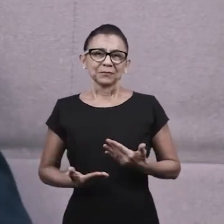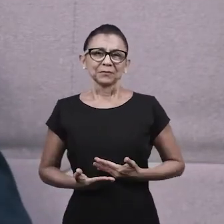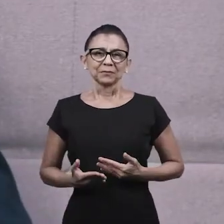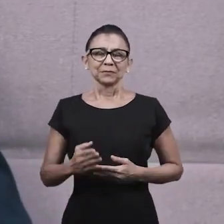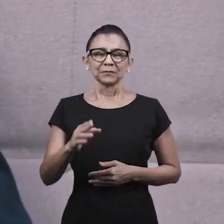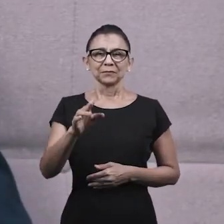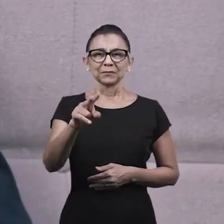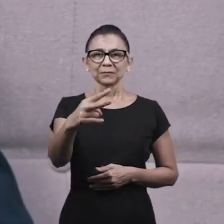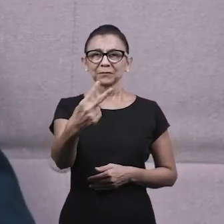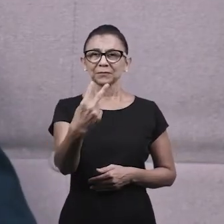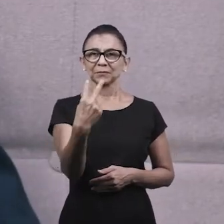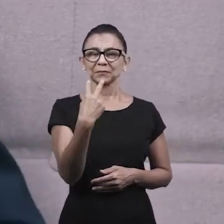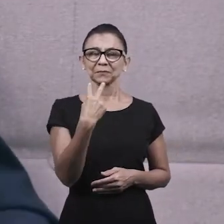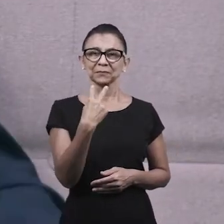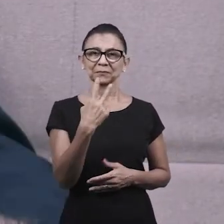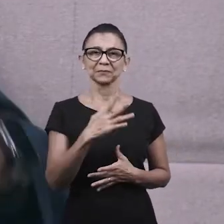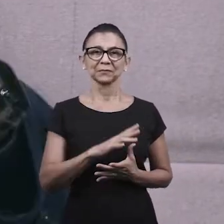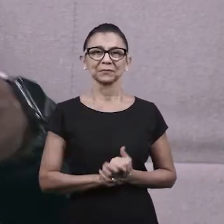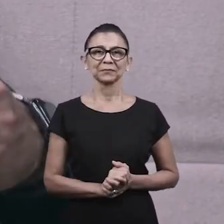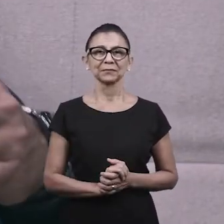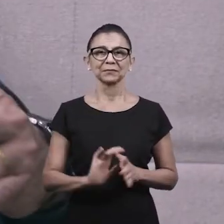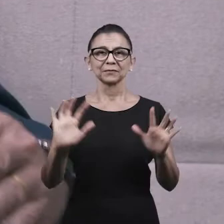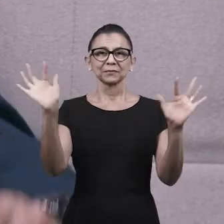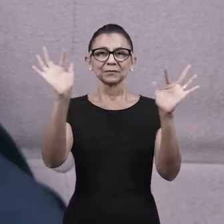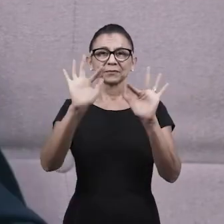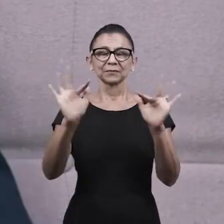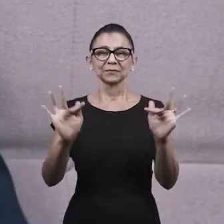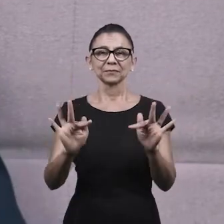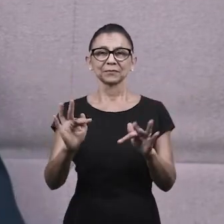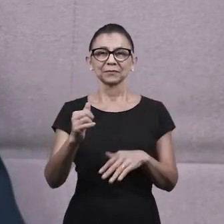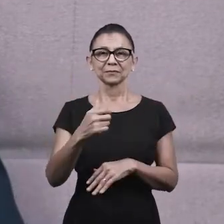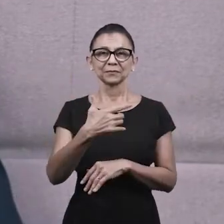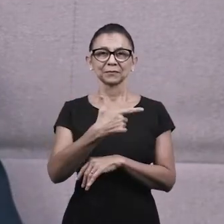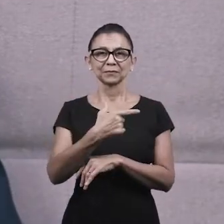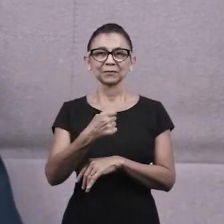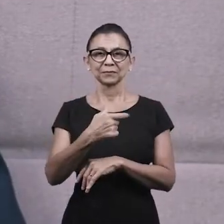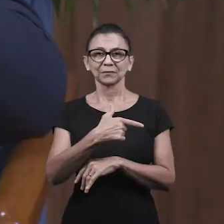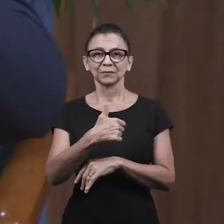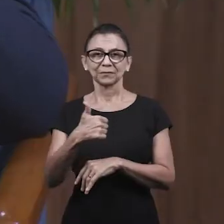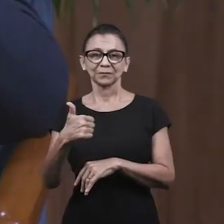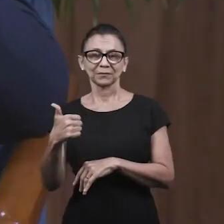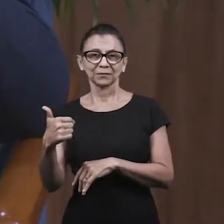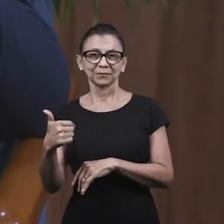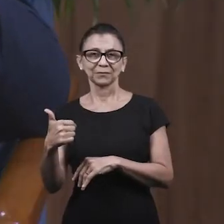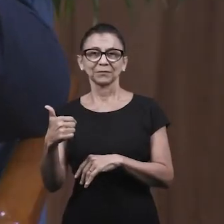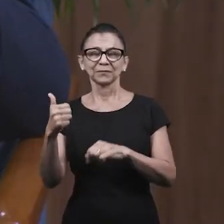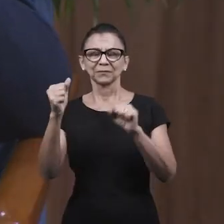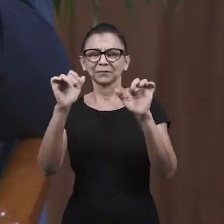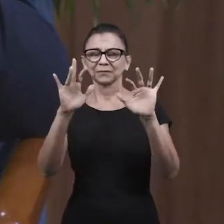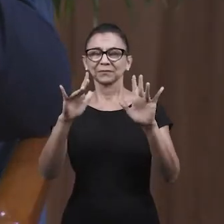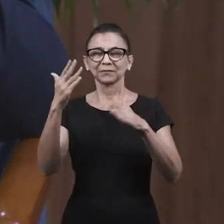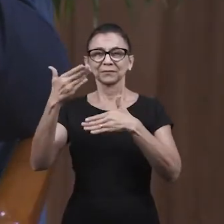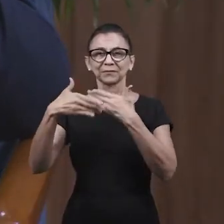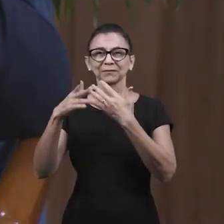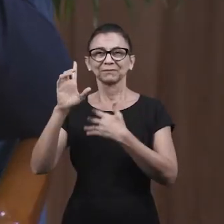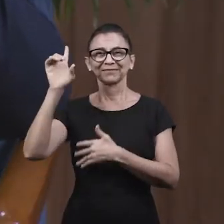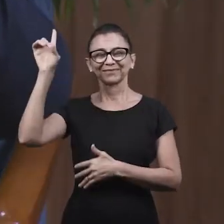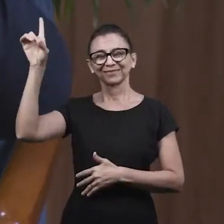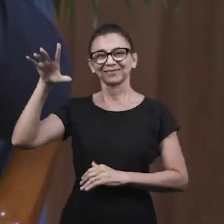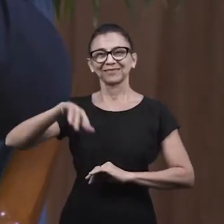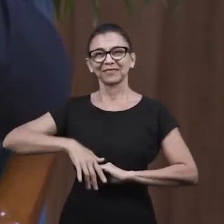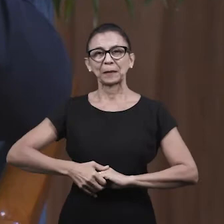dans la présence de Dieu. Maintenant, nous allons chanter une louange au Seigneur. Et dans la séquence, vous assistez le volet Parfaite